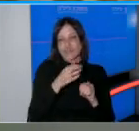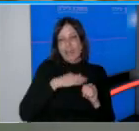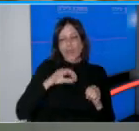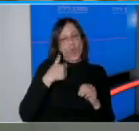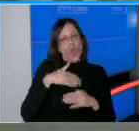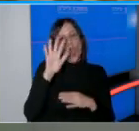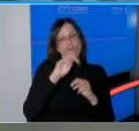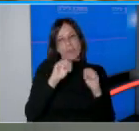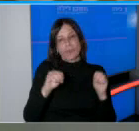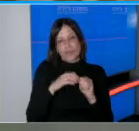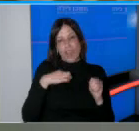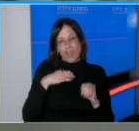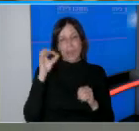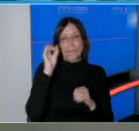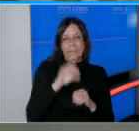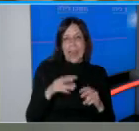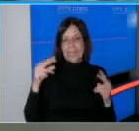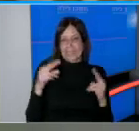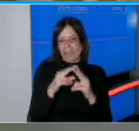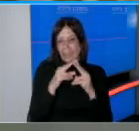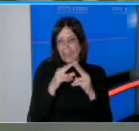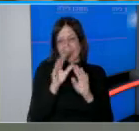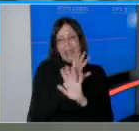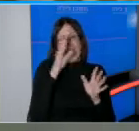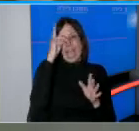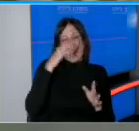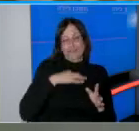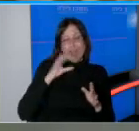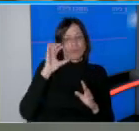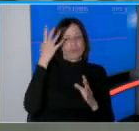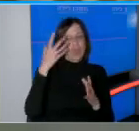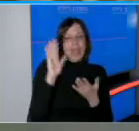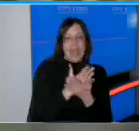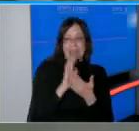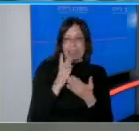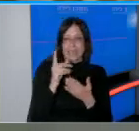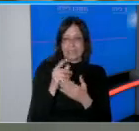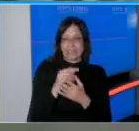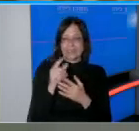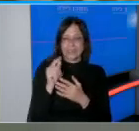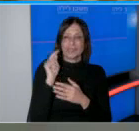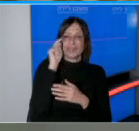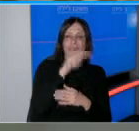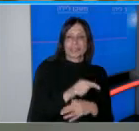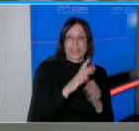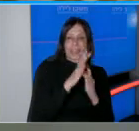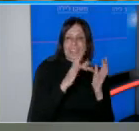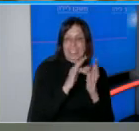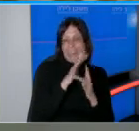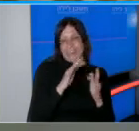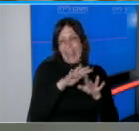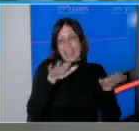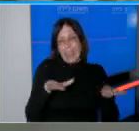רוב המשפחה שלנו הגיעה לצרפת, ורק אבא שלי המשוגע החליט שהוא מגיע לנצרת לים ישראל. של